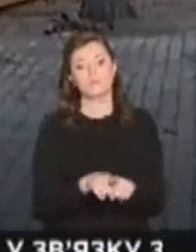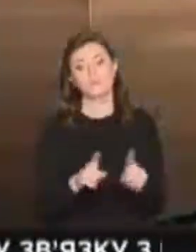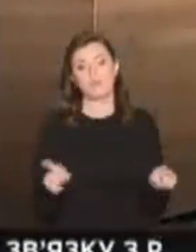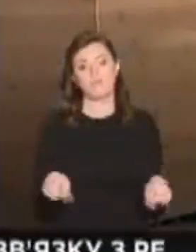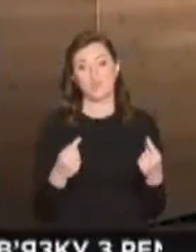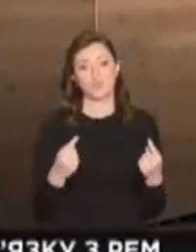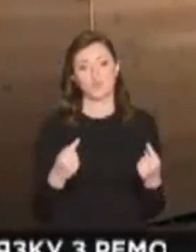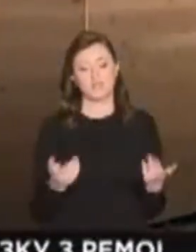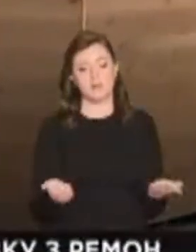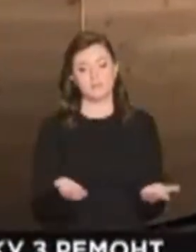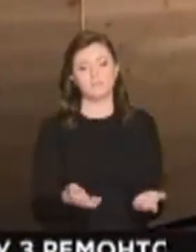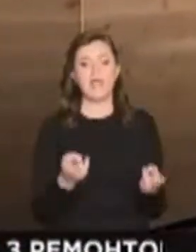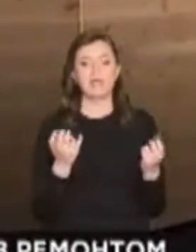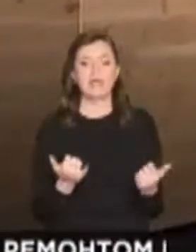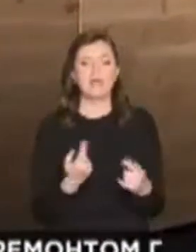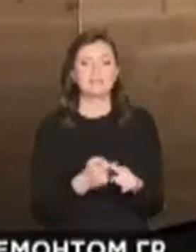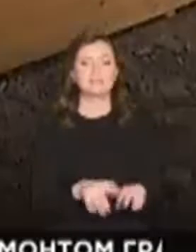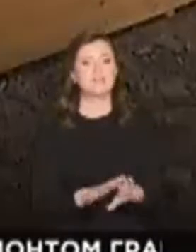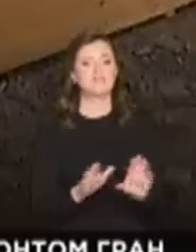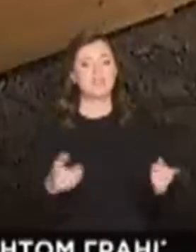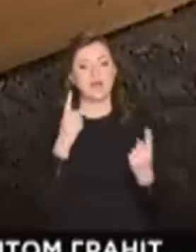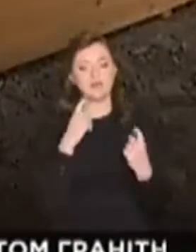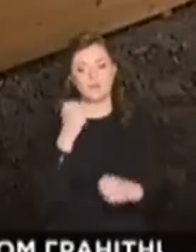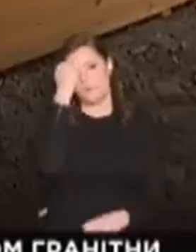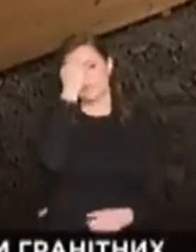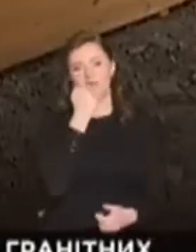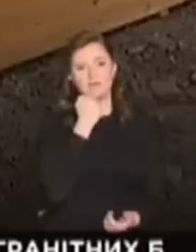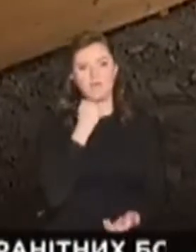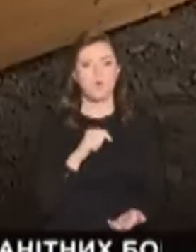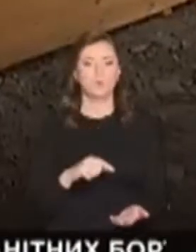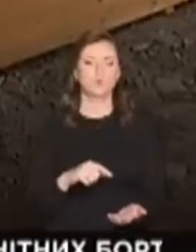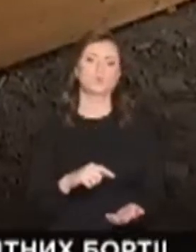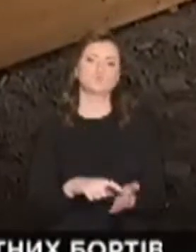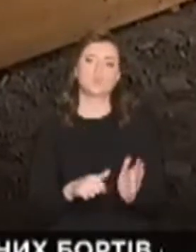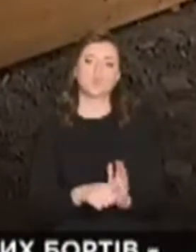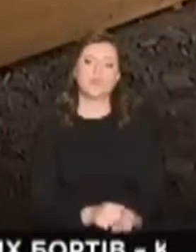відродження. Наразі це вся інформація. Дякую, студія.